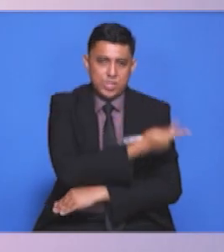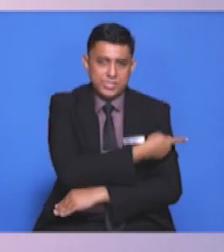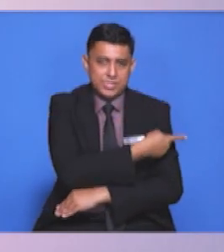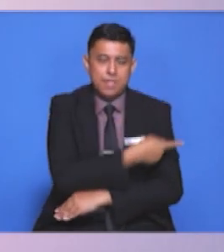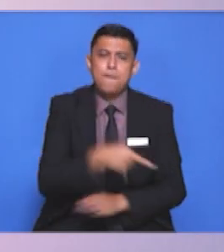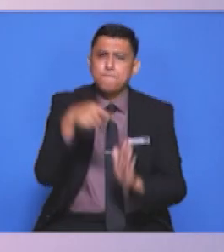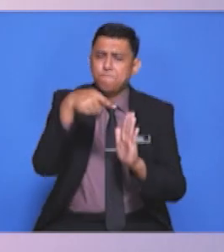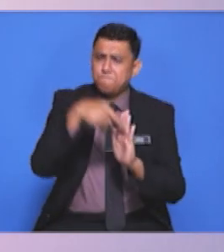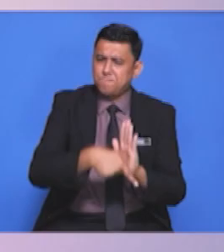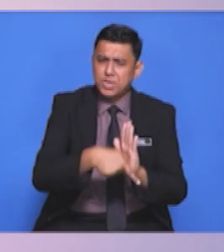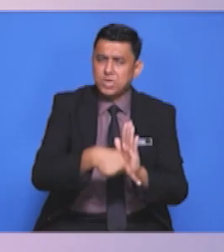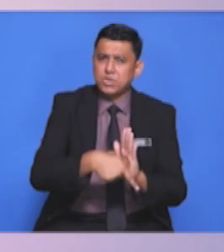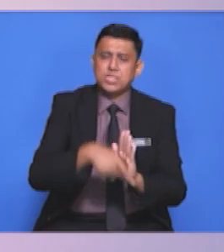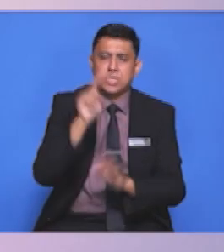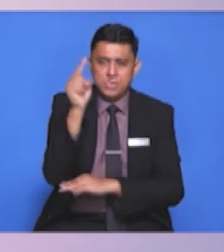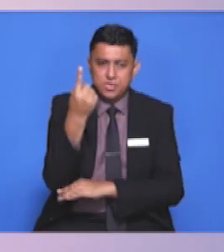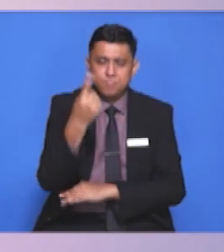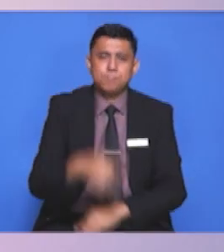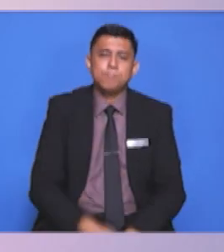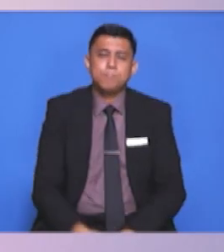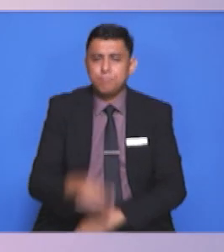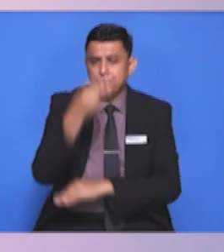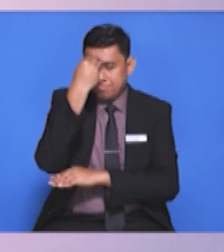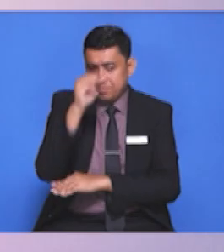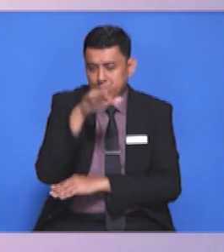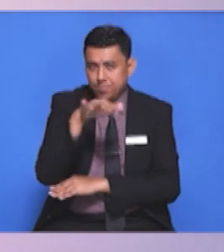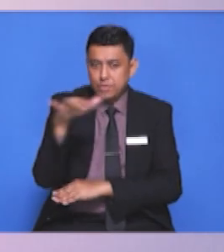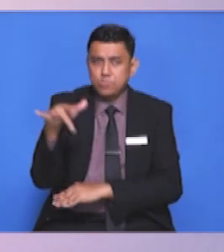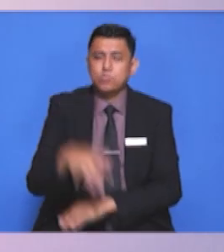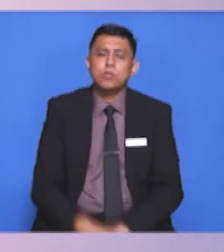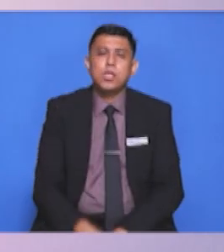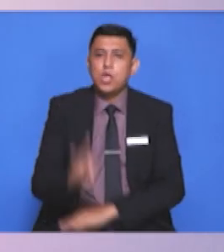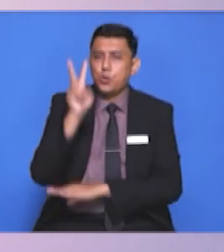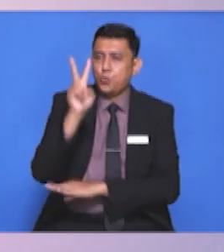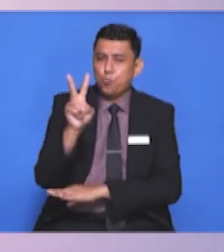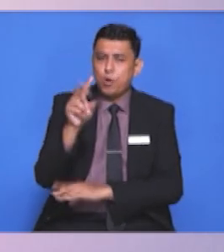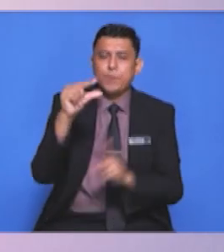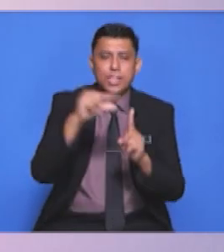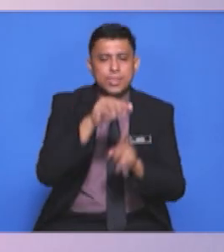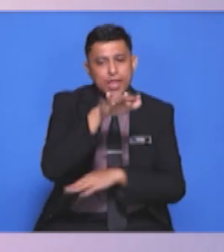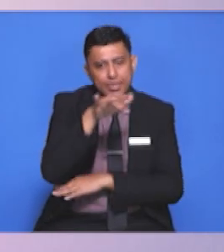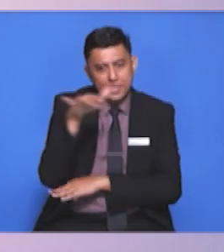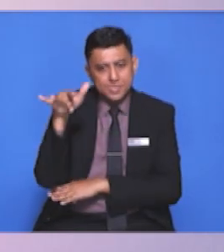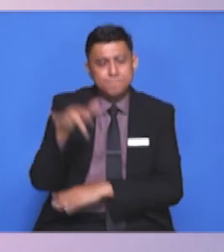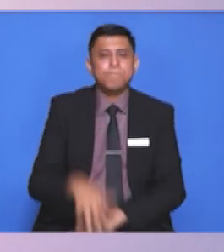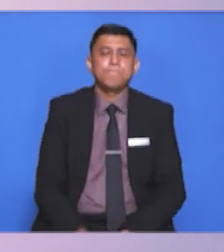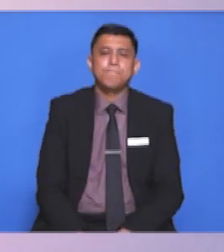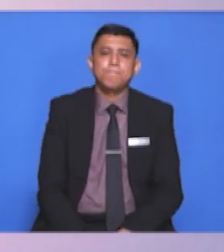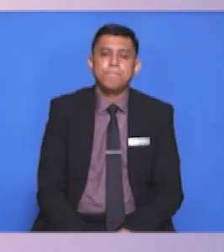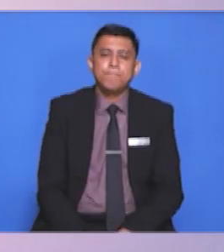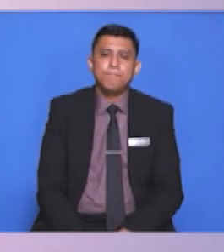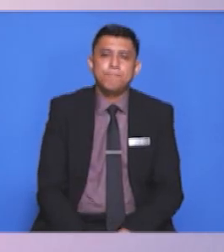imbuhan Hai hadapan sahaja make dieja sebagai dua perkataan-perkataan